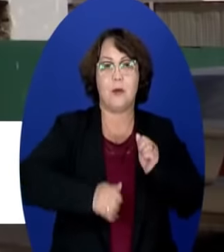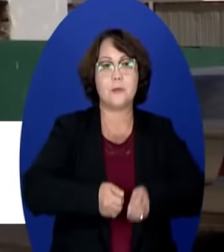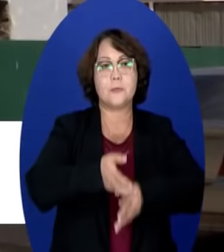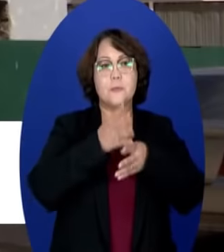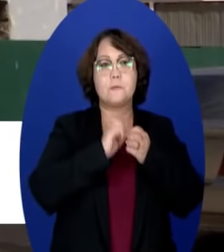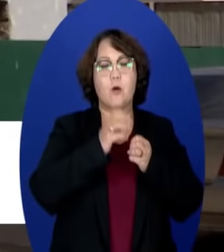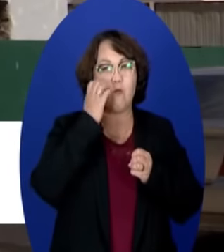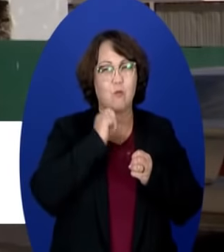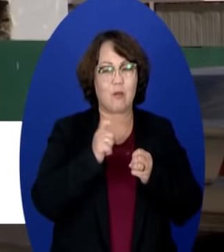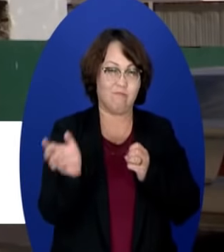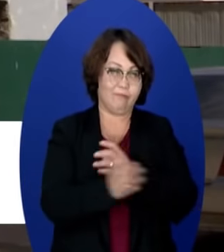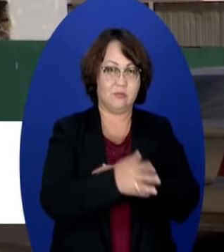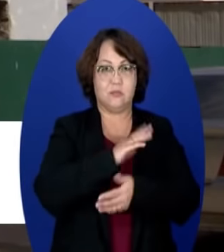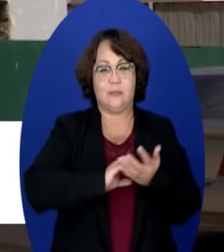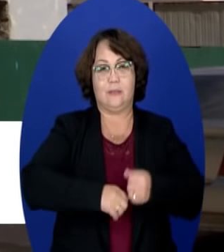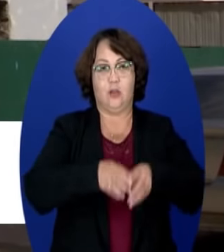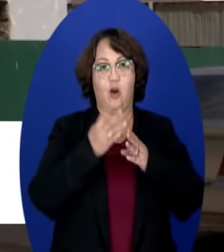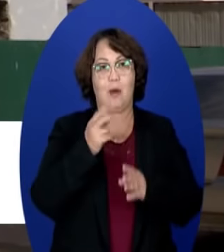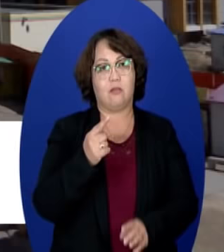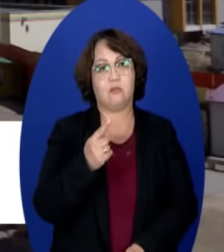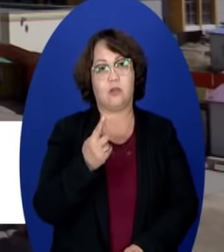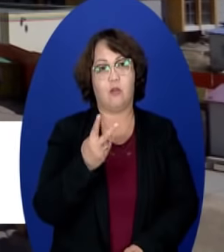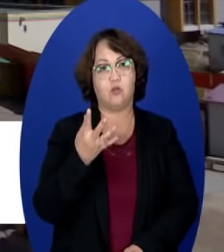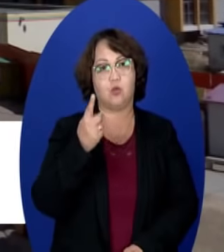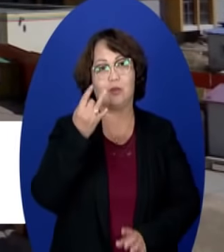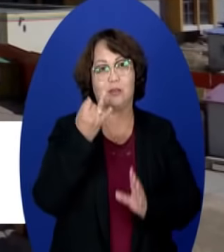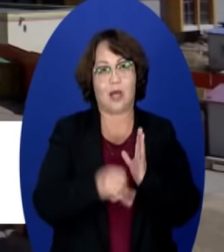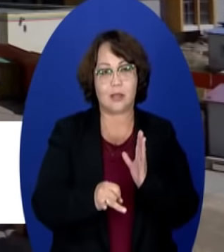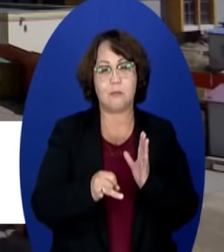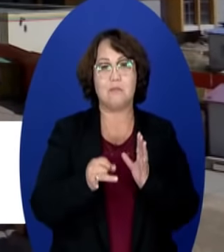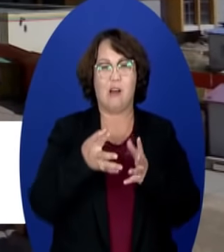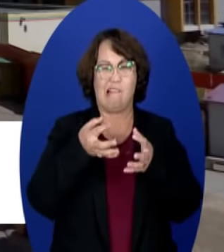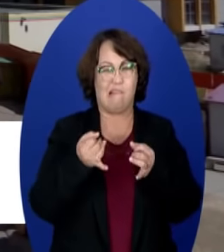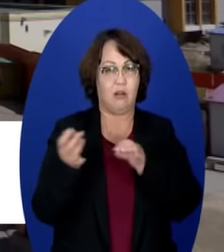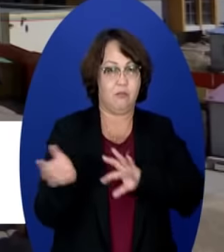оноос хойш нийслэл хотод 170 барилгыг буулгаж дахин төлөвлөн барилгажуулсан байна.